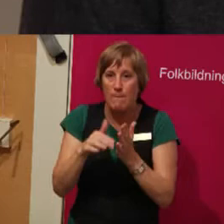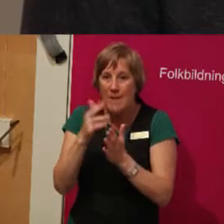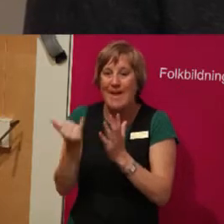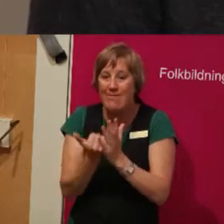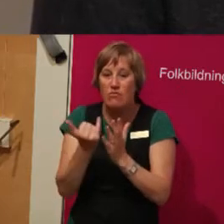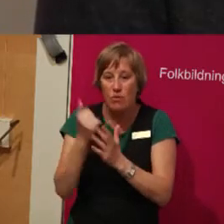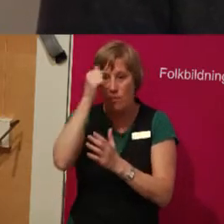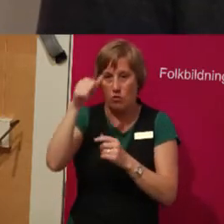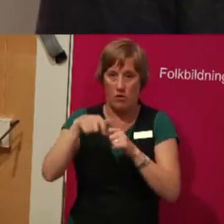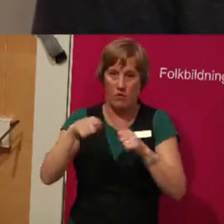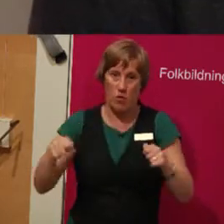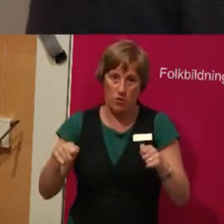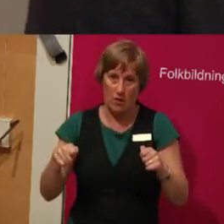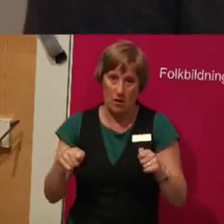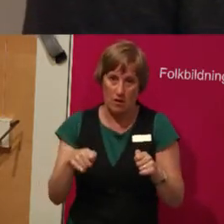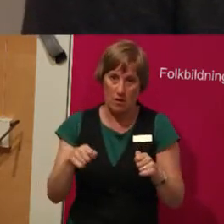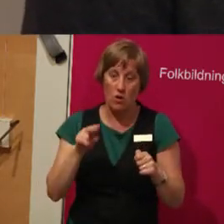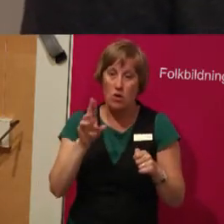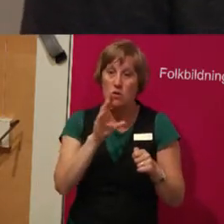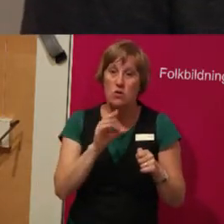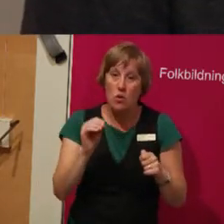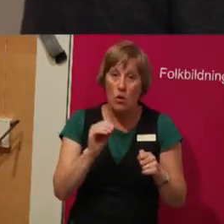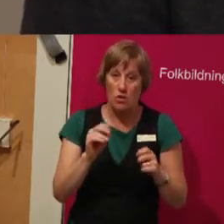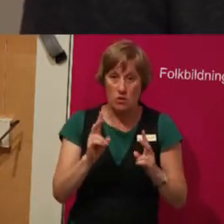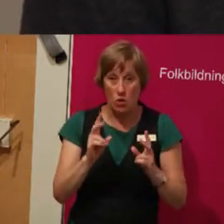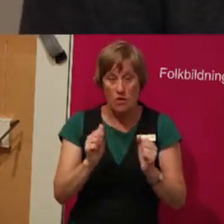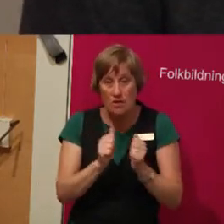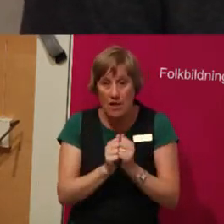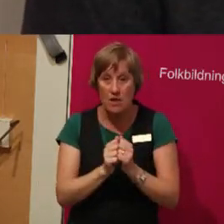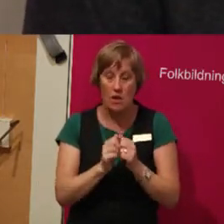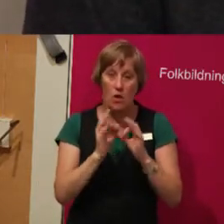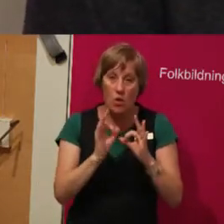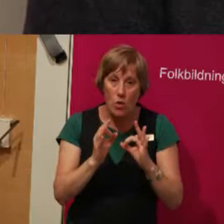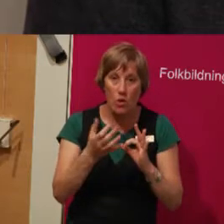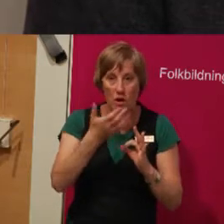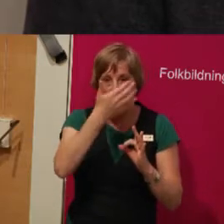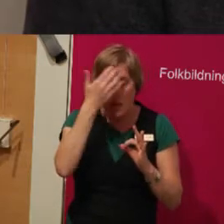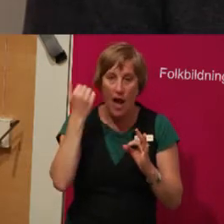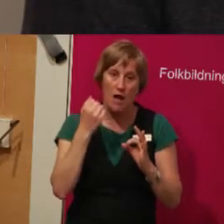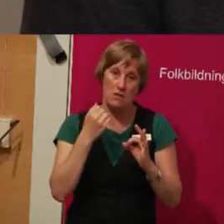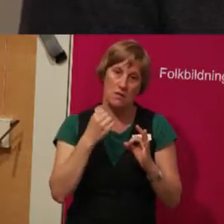information. Det är ju användbart. Sätt att